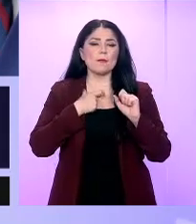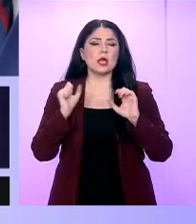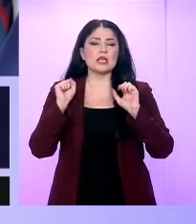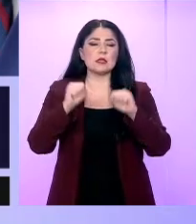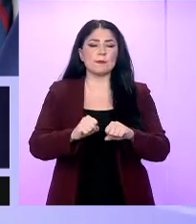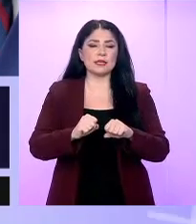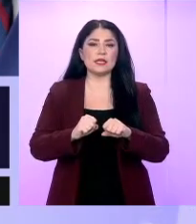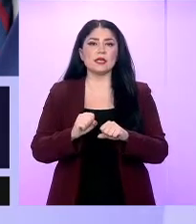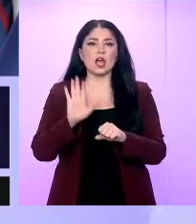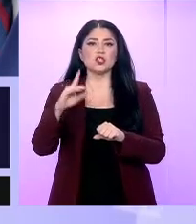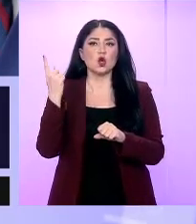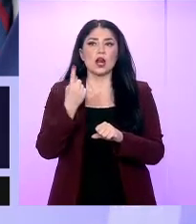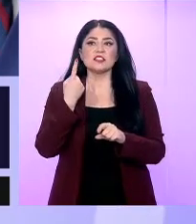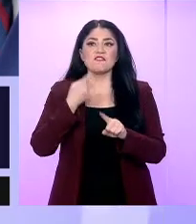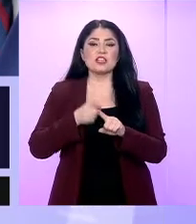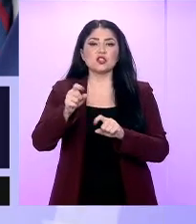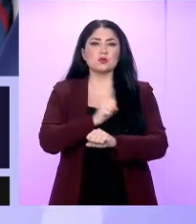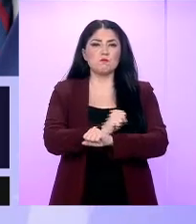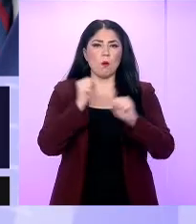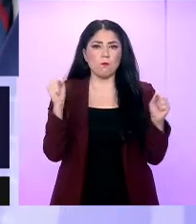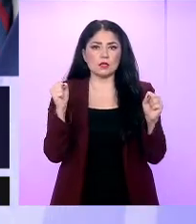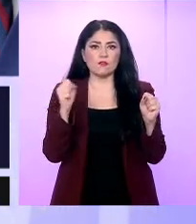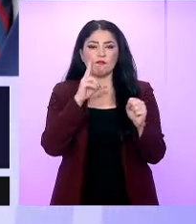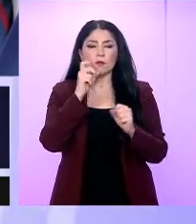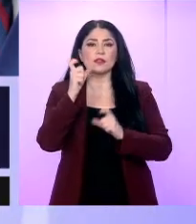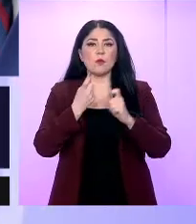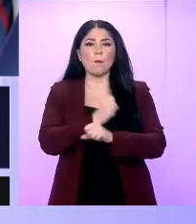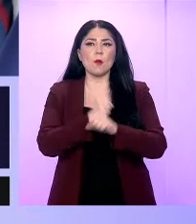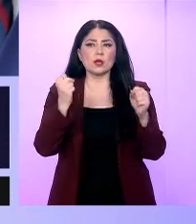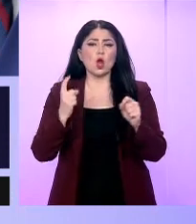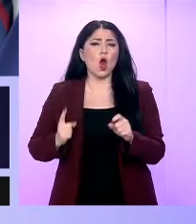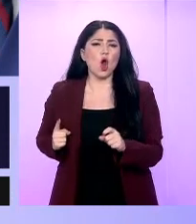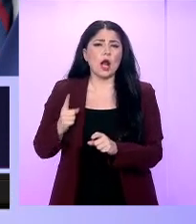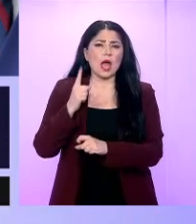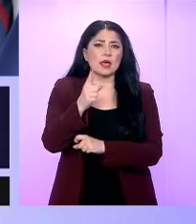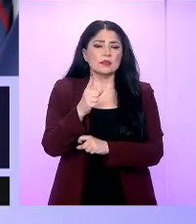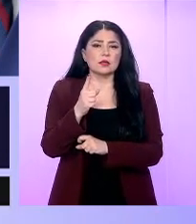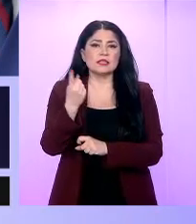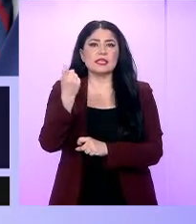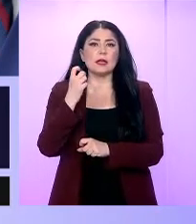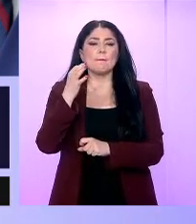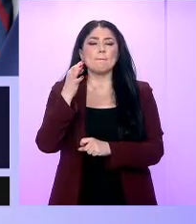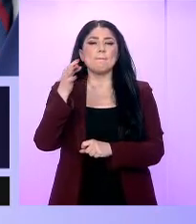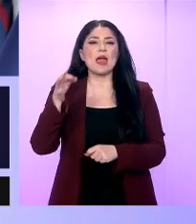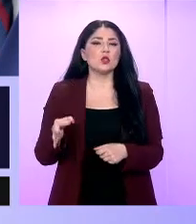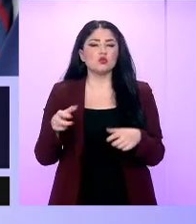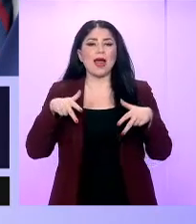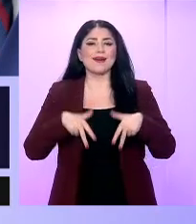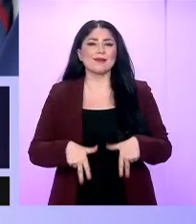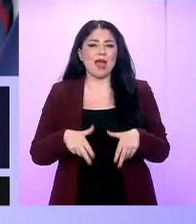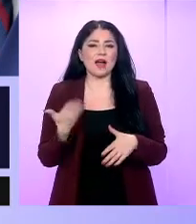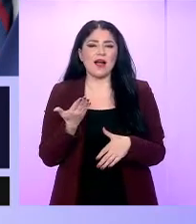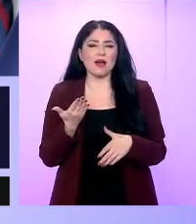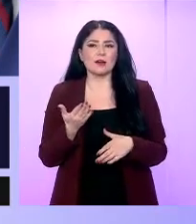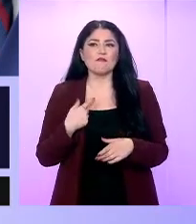este tocmai acest bombardament, pentru că vorbim de un bombardament cu o rachetă cu aripi venită din peninsula Crimea, care a